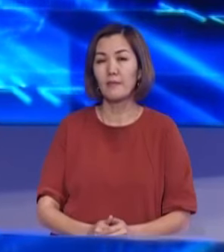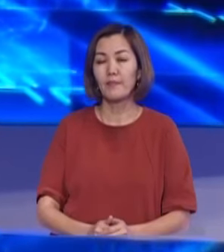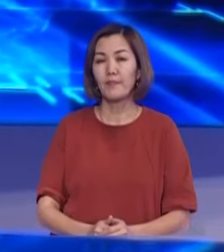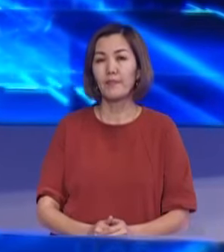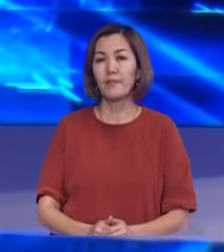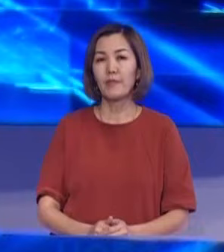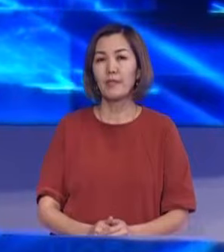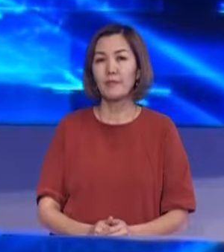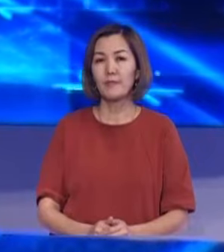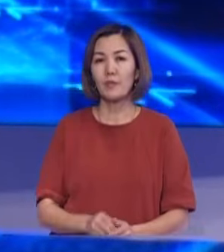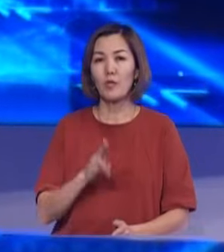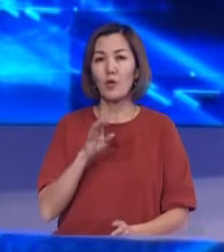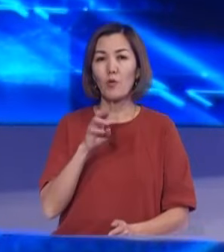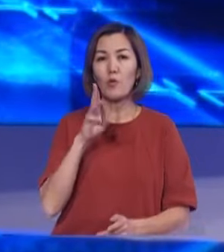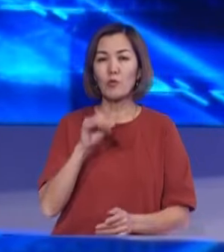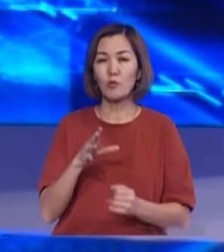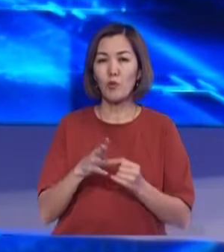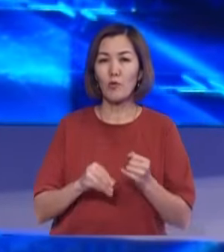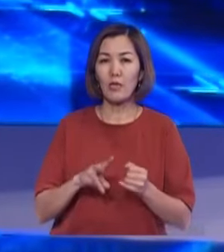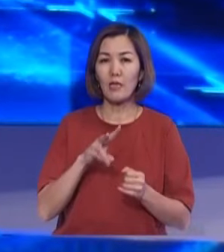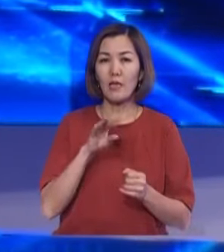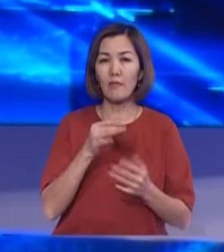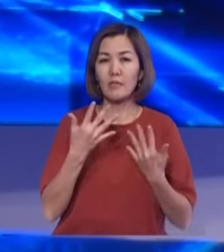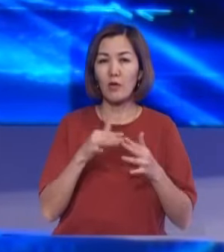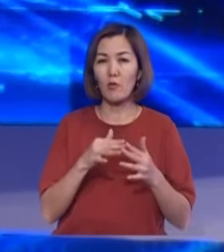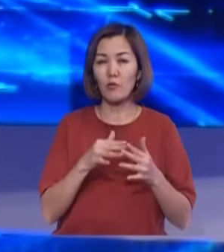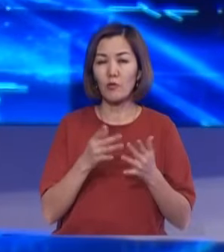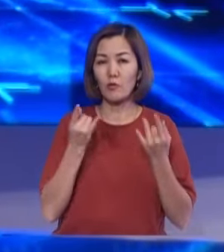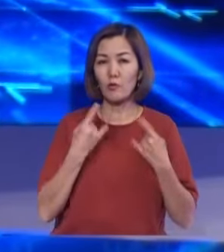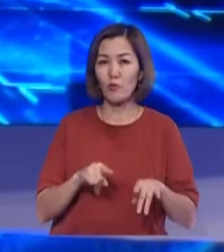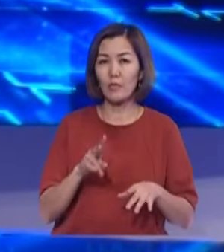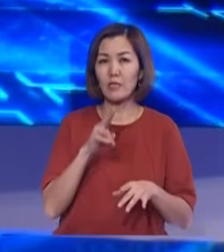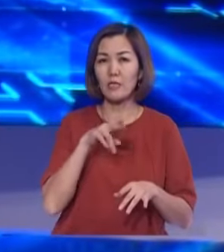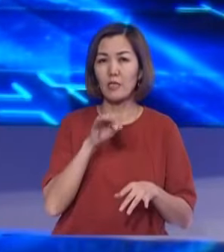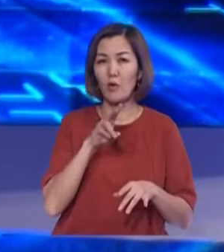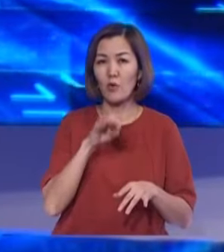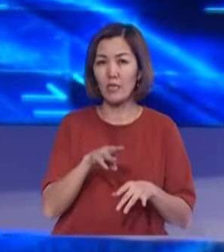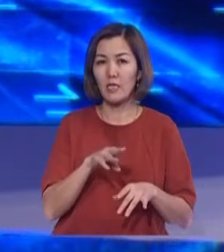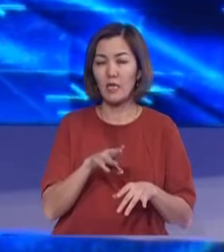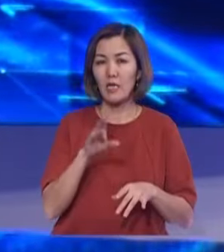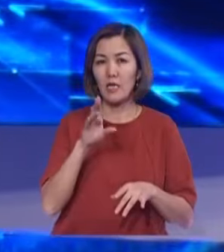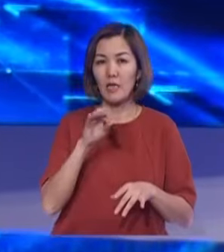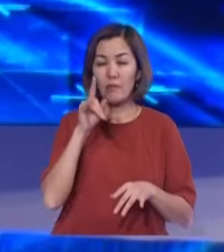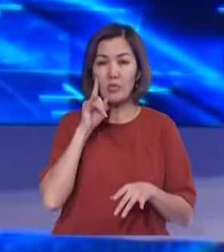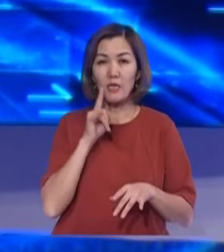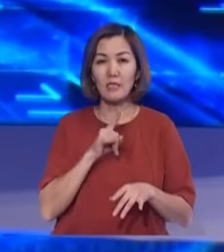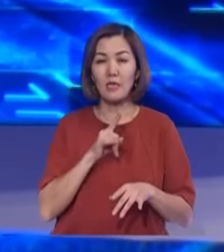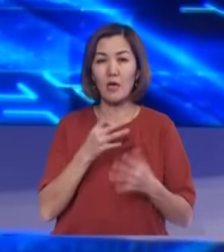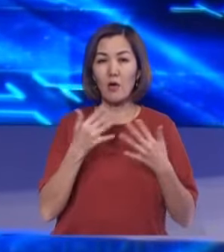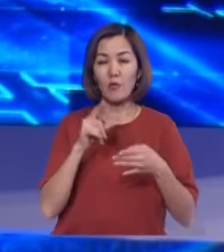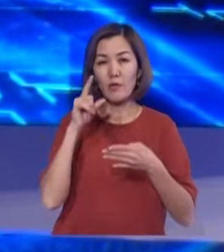Сауабы үзілмейтініз, Көксу ауданы Лабасы ауылдық округының тумасы Дәулет Жапуев еңбекші қазақ ауылына мешіт салып